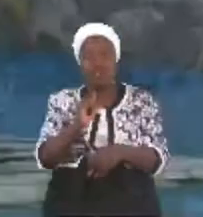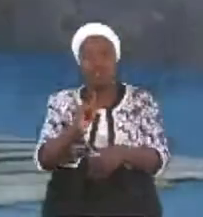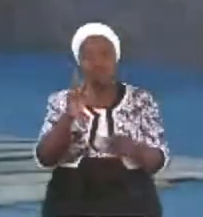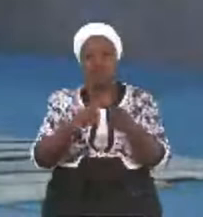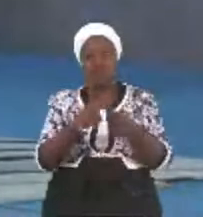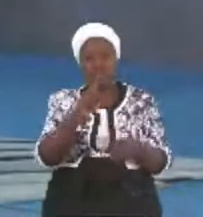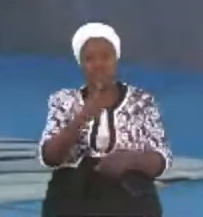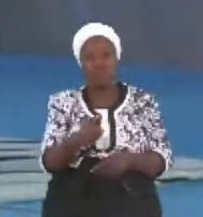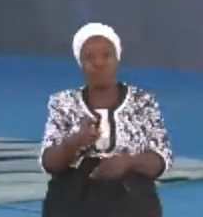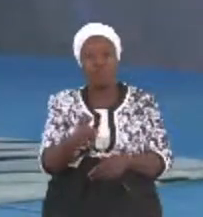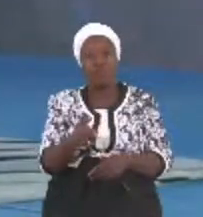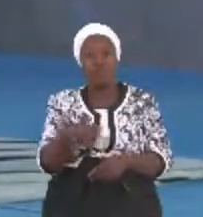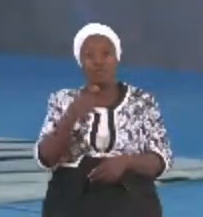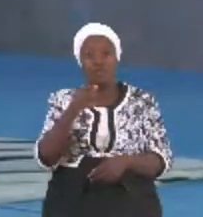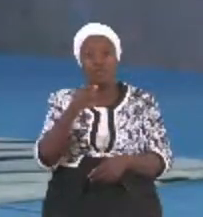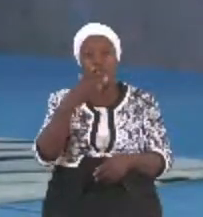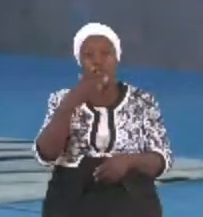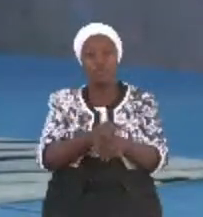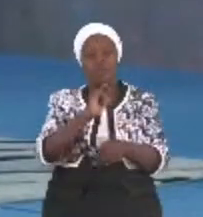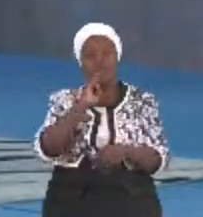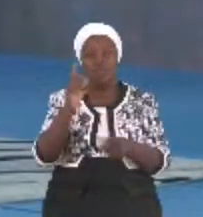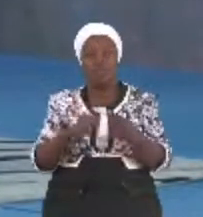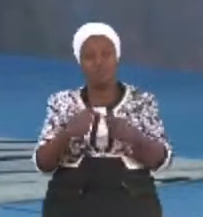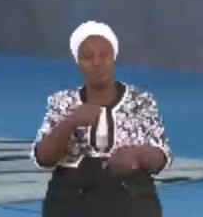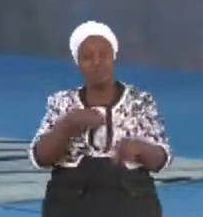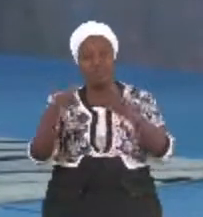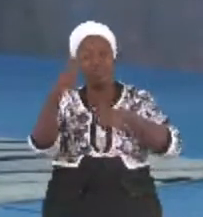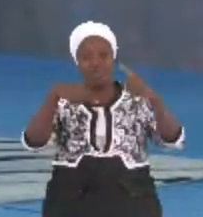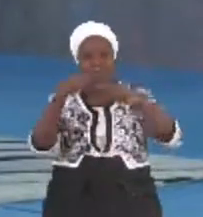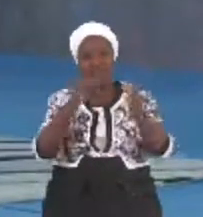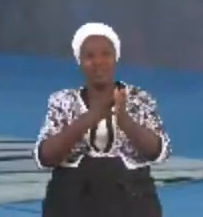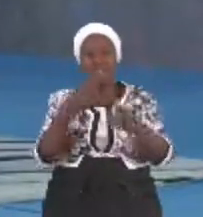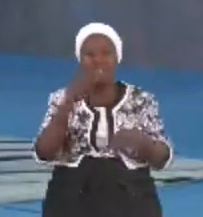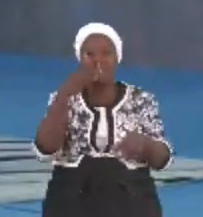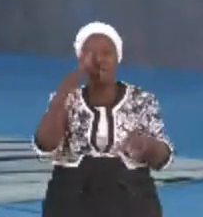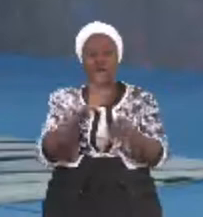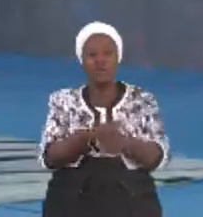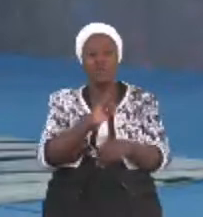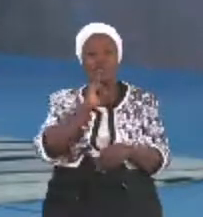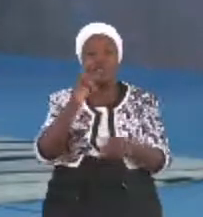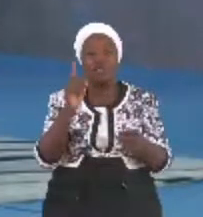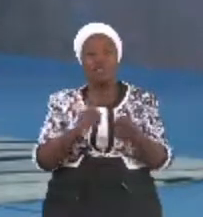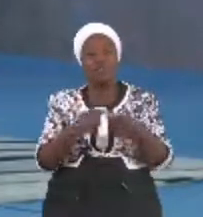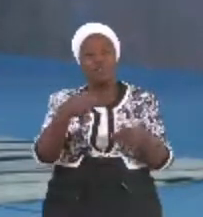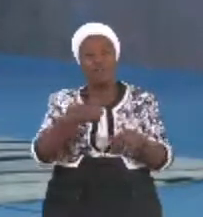vous, la promesse est pour moi, la promesse est pour